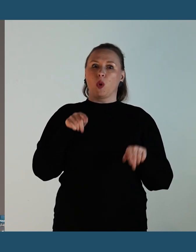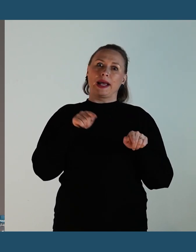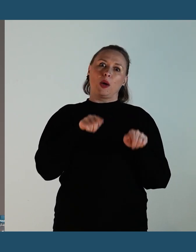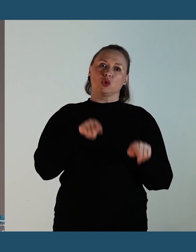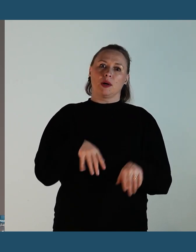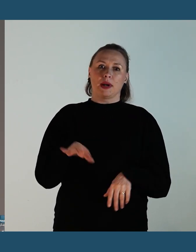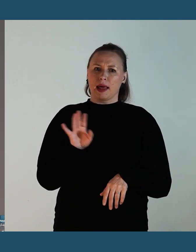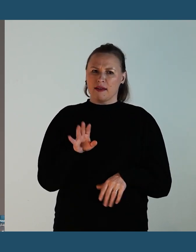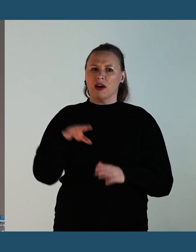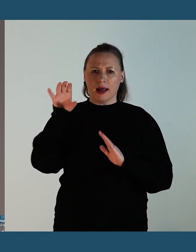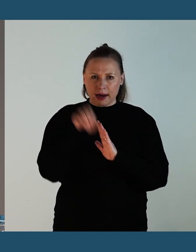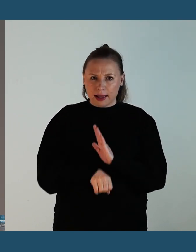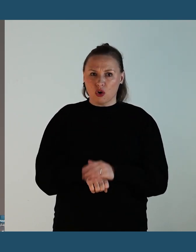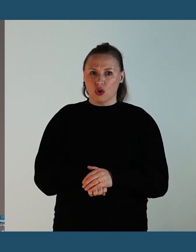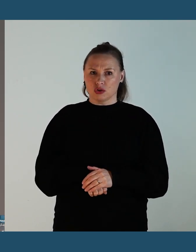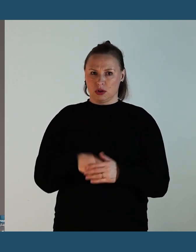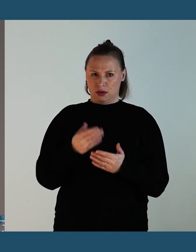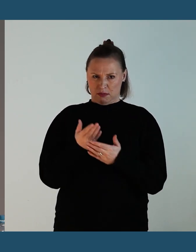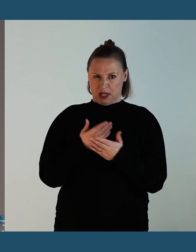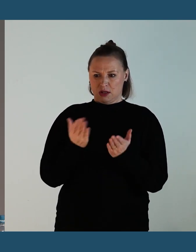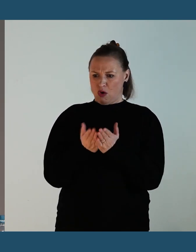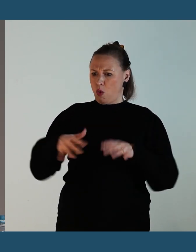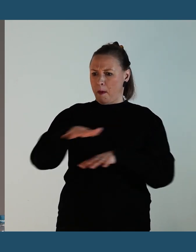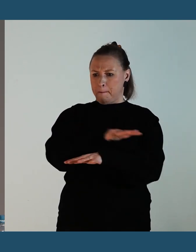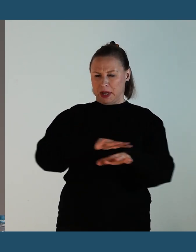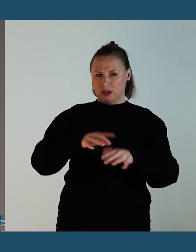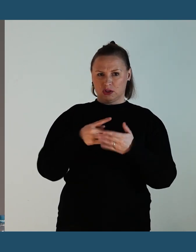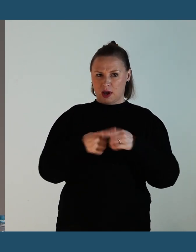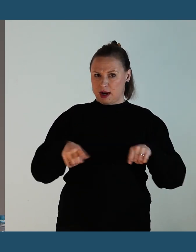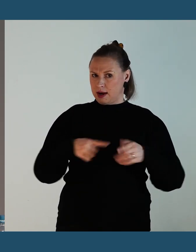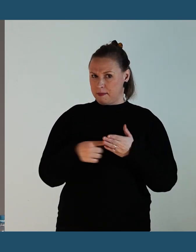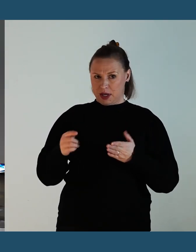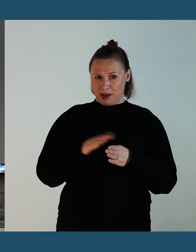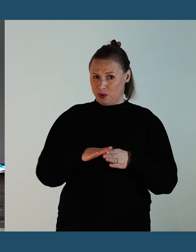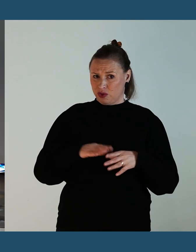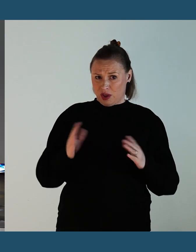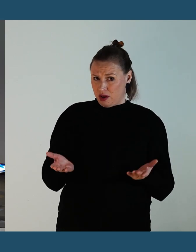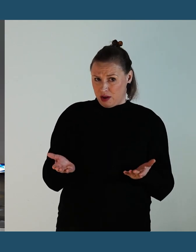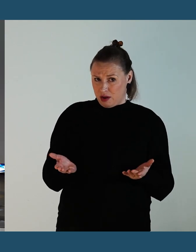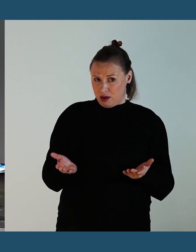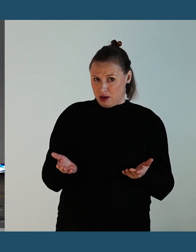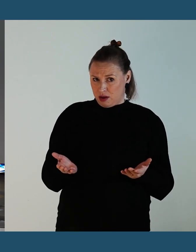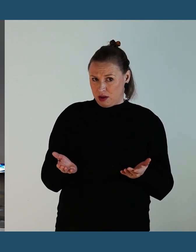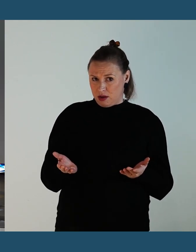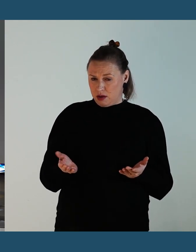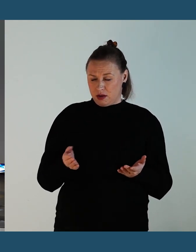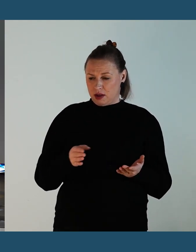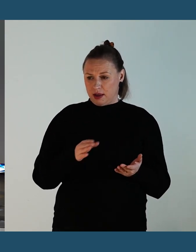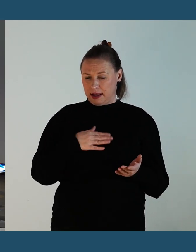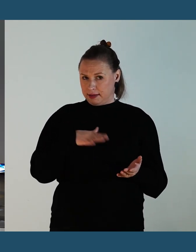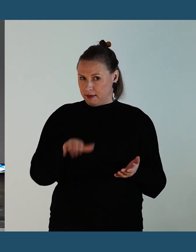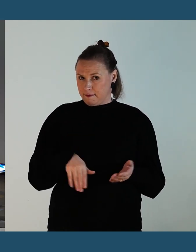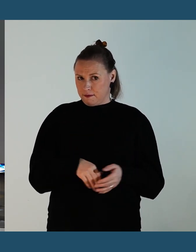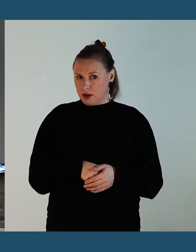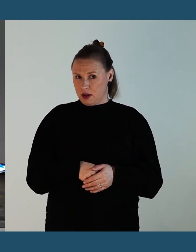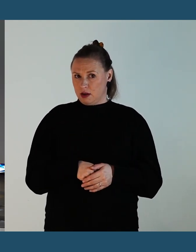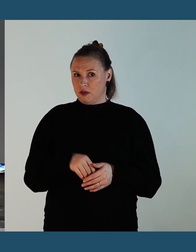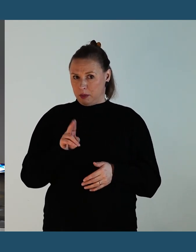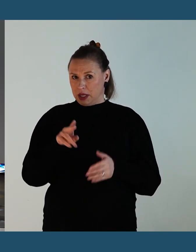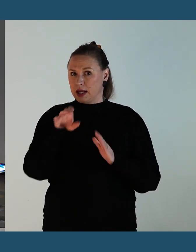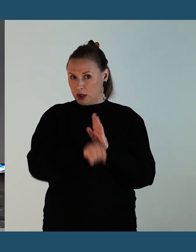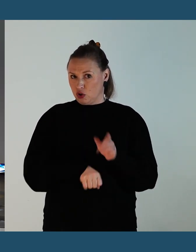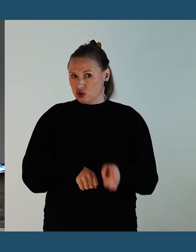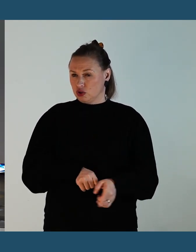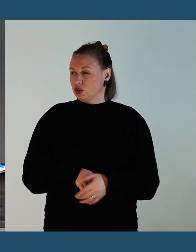rikoksista. Niin minkä takia ne koulussa olisi jollain tavalla erilaisia. Ja toinen, mitä itse mietin,